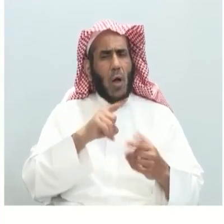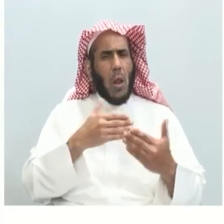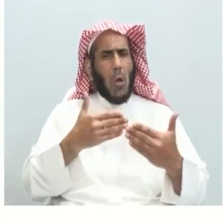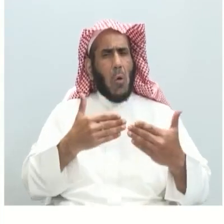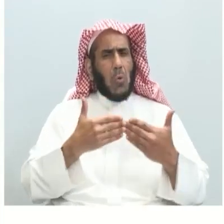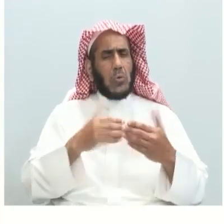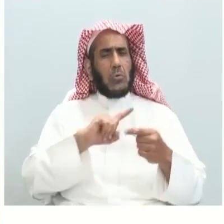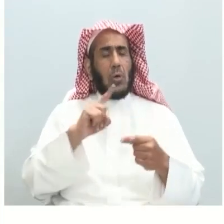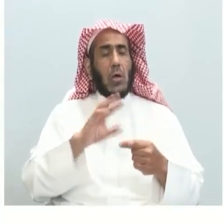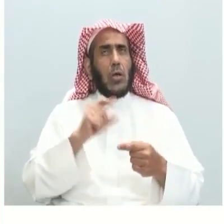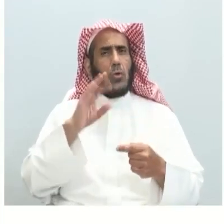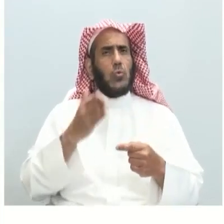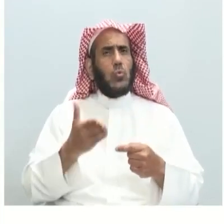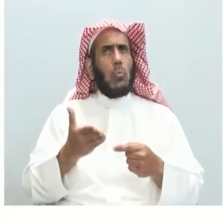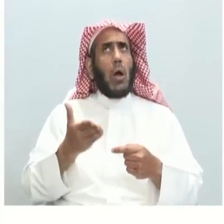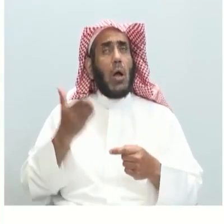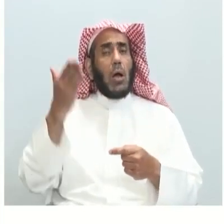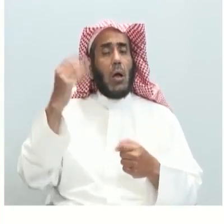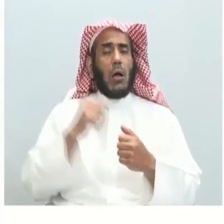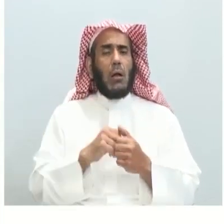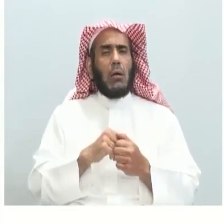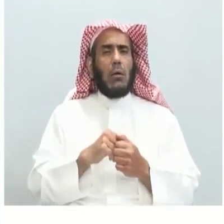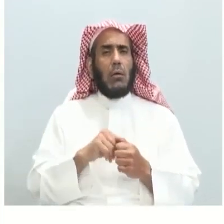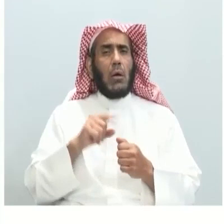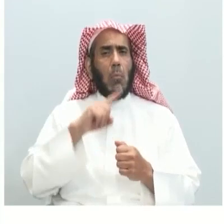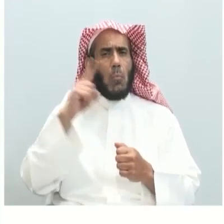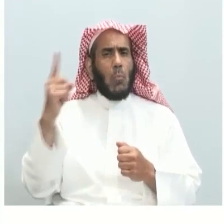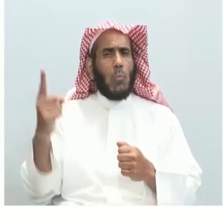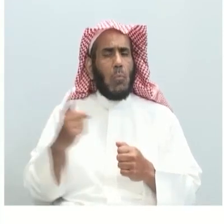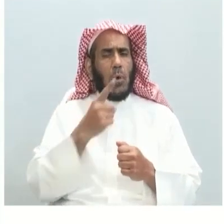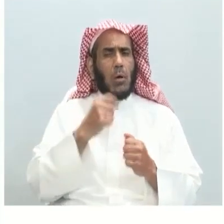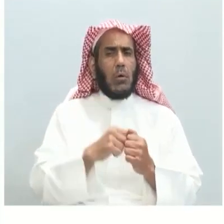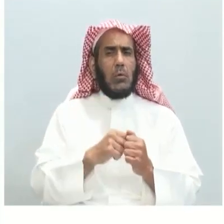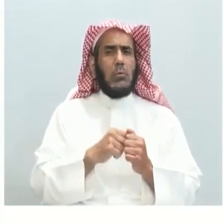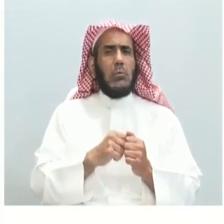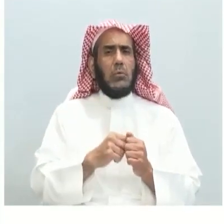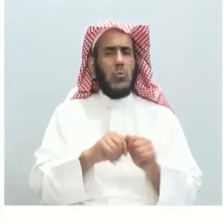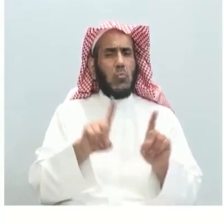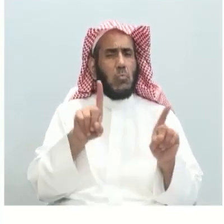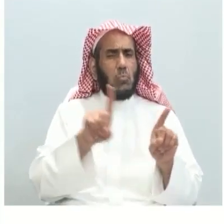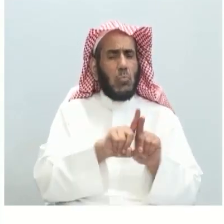تستعجلوه سبحانه وتعالى عما